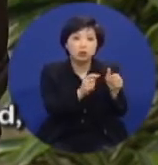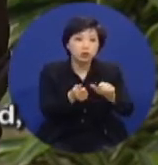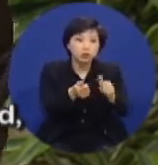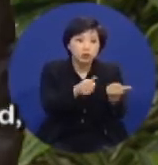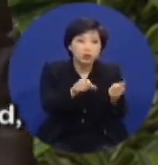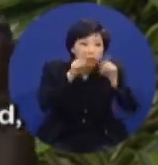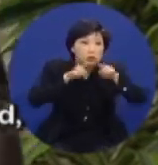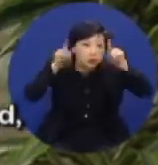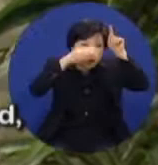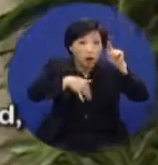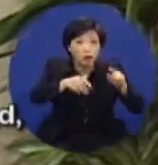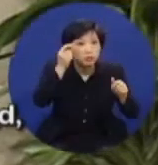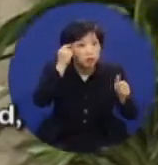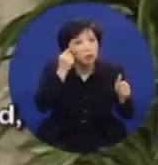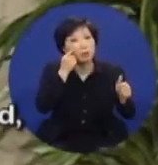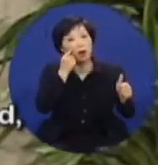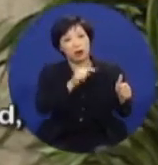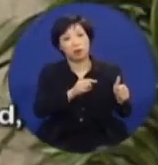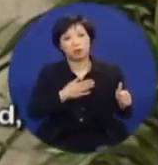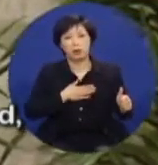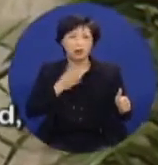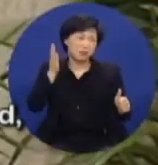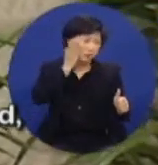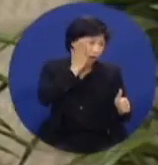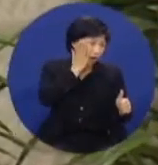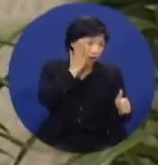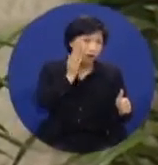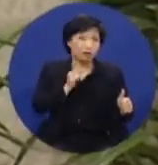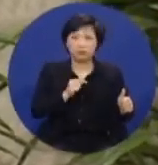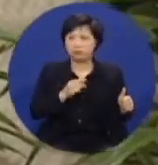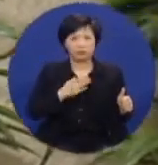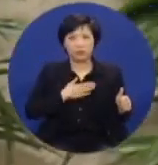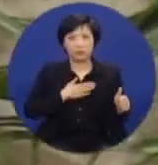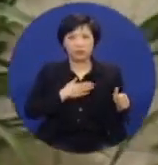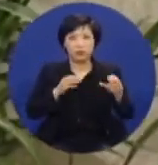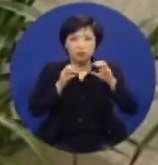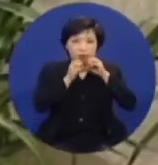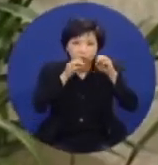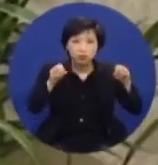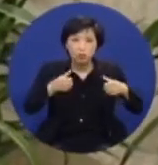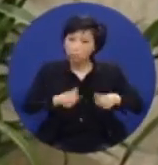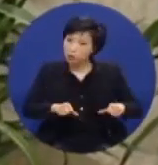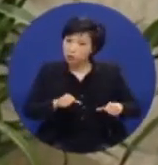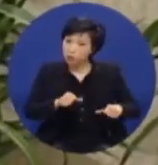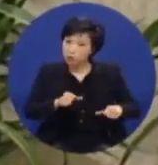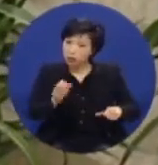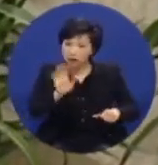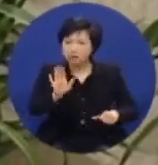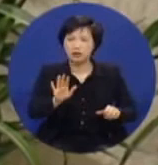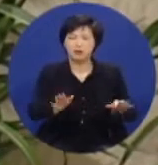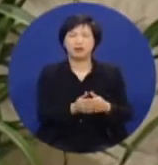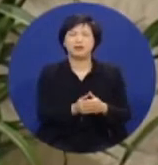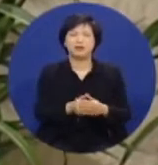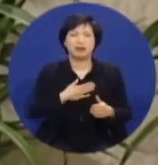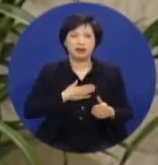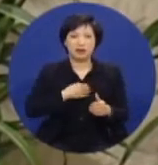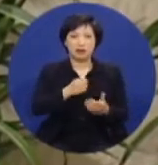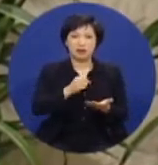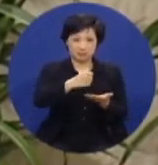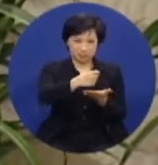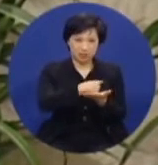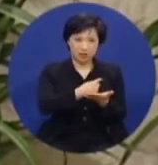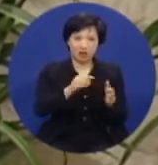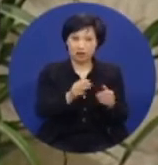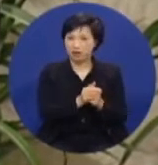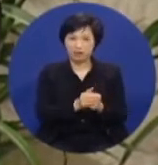봐 끝까지 꽃병 쯤 만난다고 좀 도구 만도 발길로 좀체 인다고 점도 9만